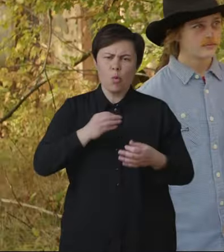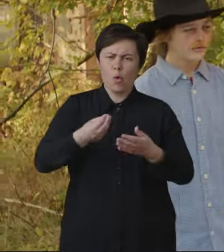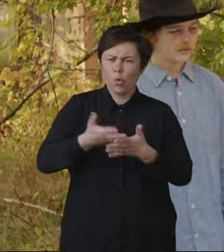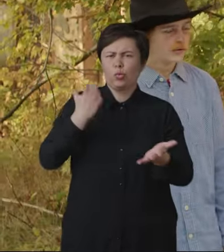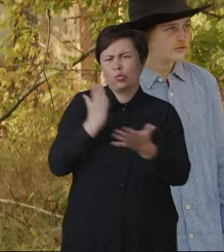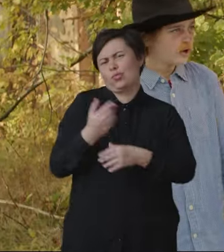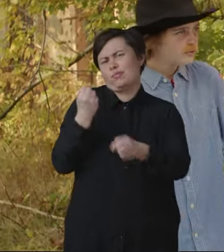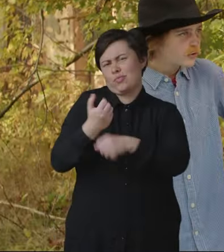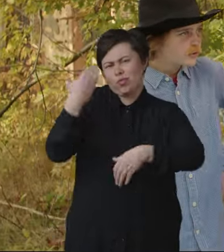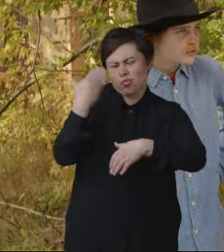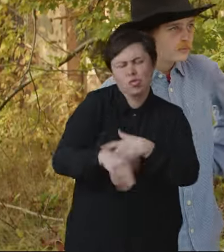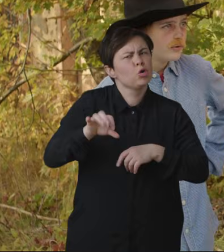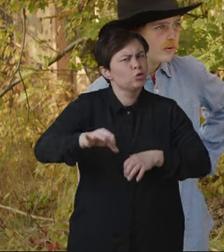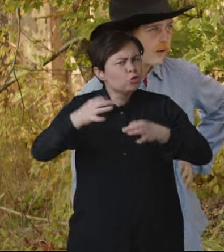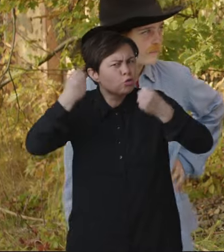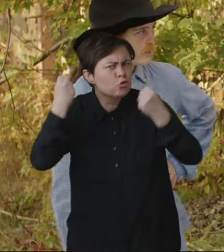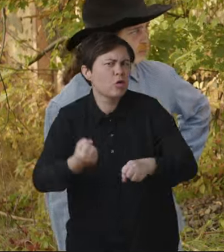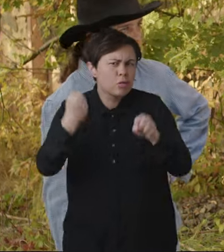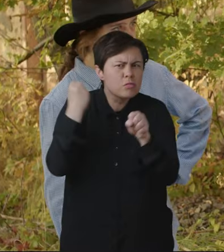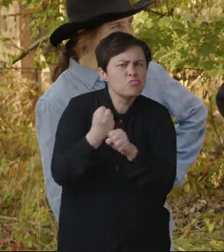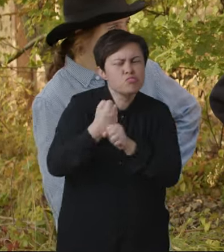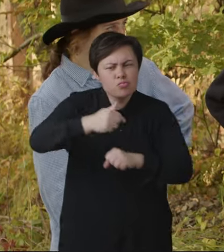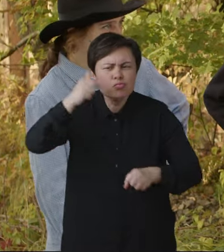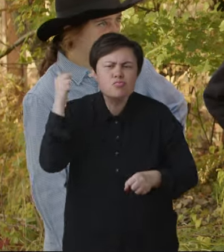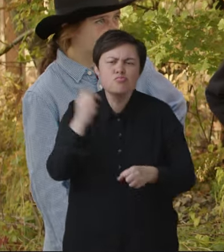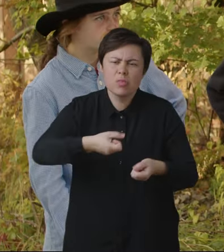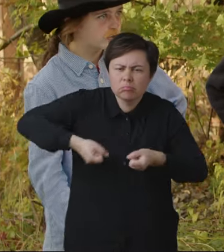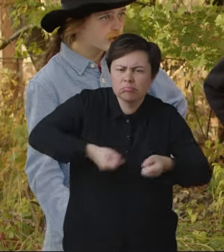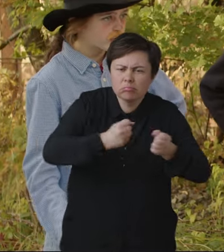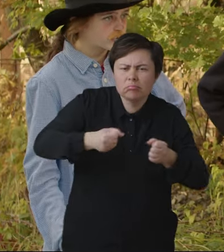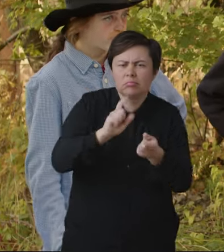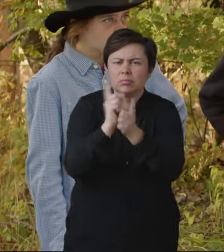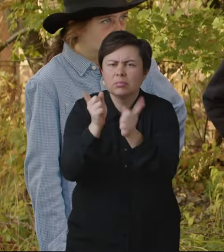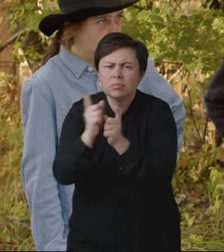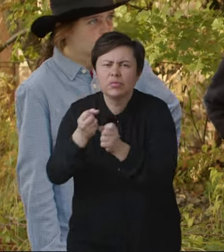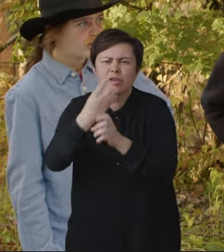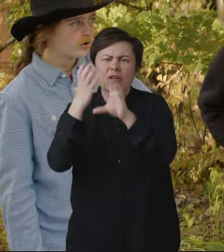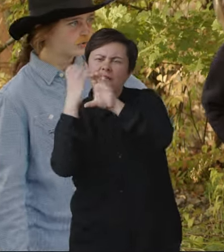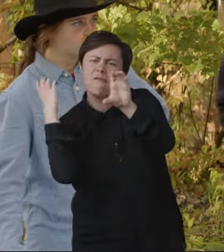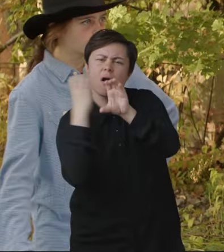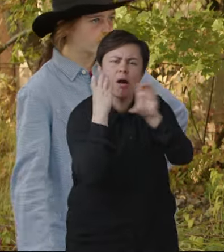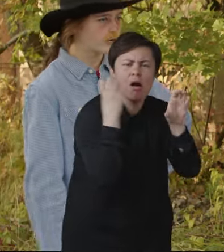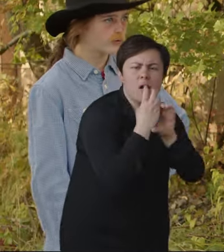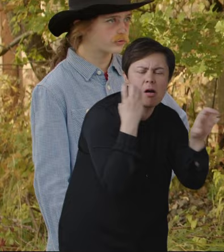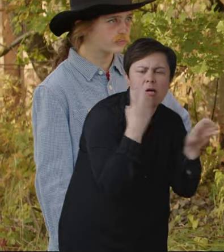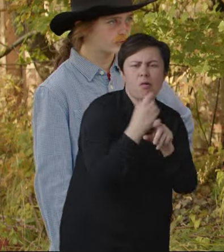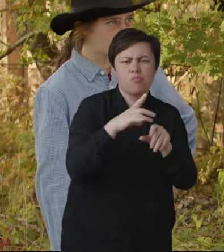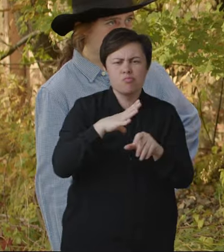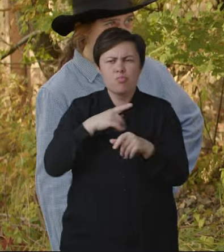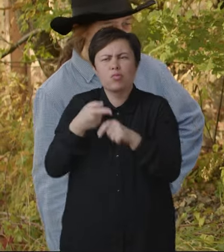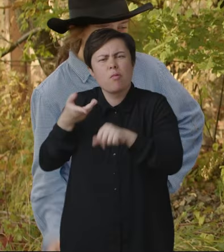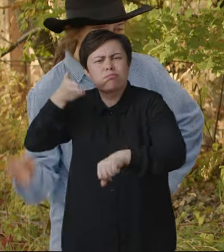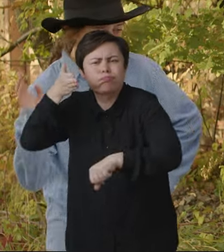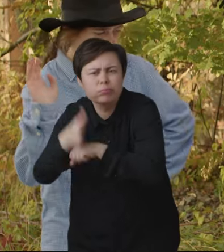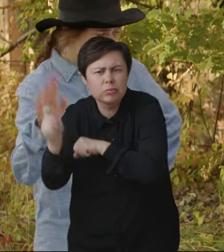Po robocie? Ciężko dzisiaj było. Musieliśmy przetowarować 15 wagonów. Kilka to jechało z